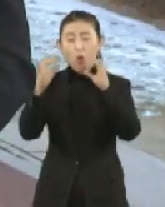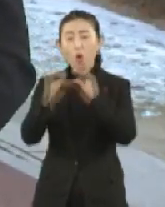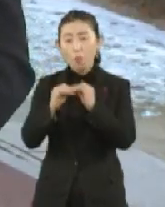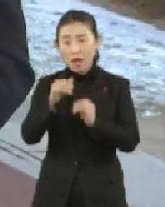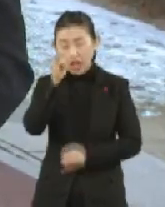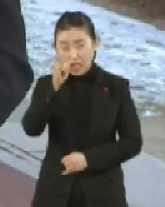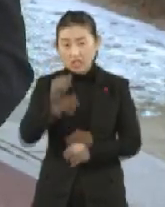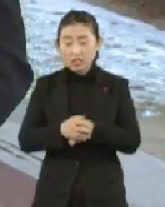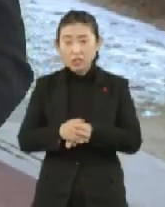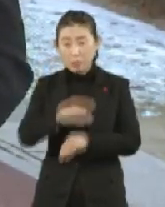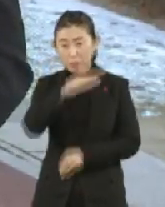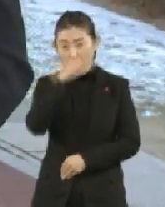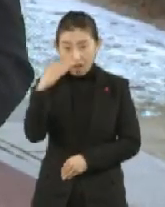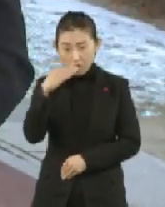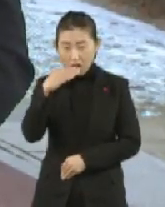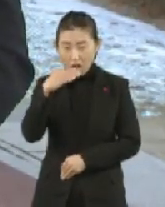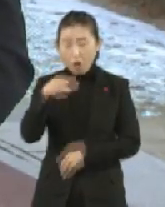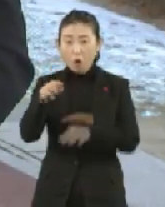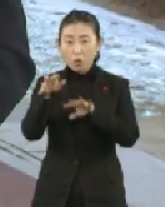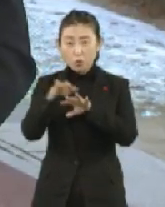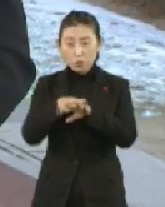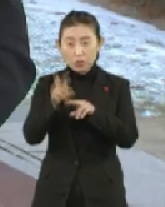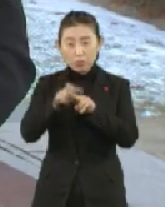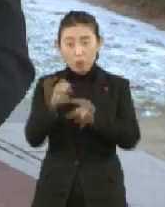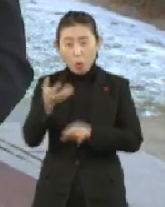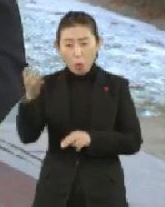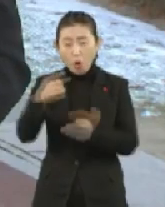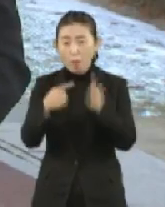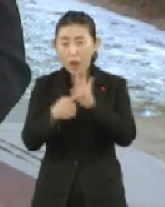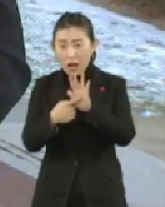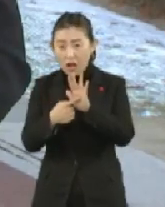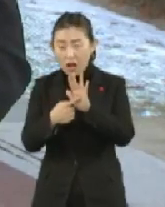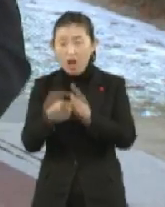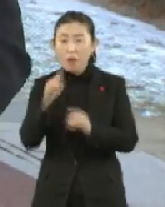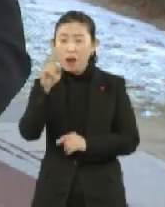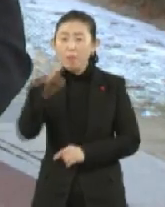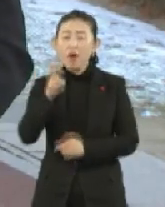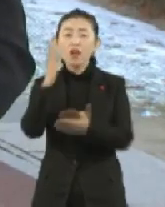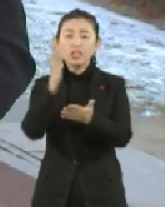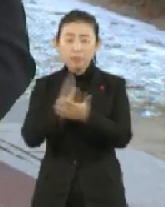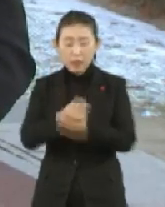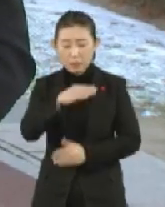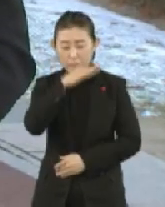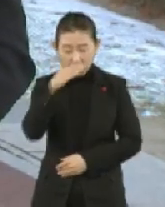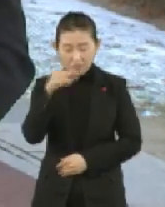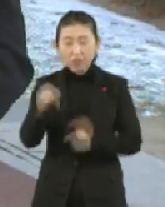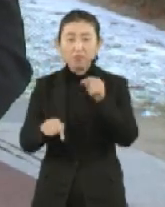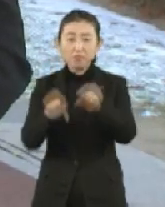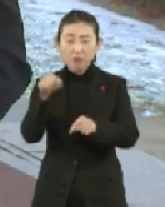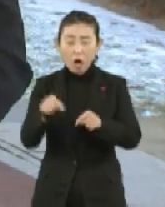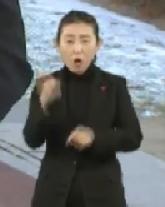제도를 확립하겠다는 대전 소방본부의 공식 발표가 보여주기식에 그치지 않으려면 제대로